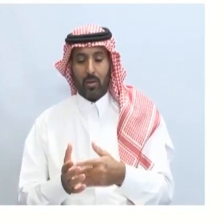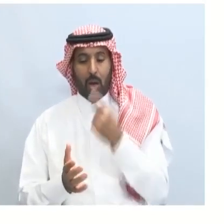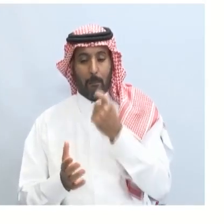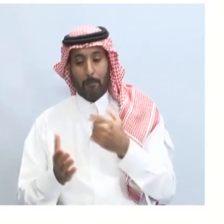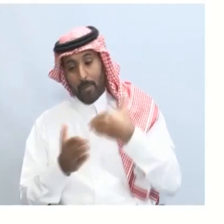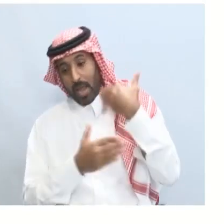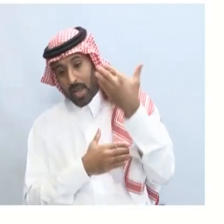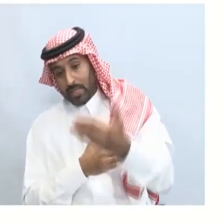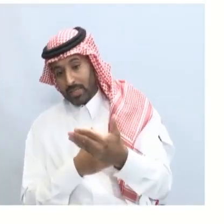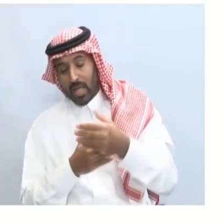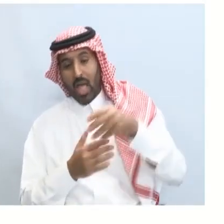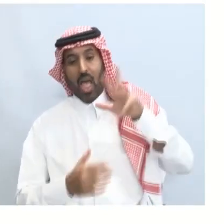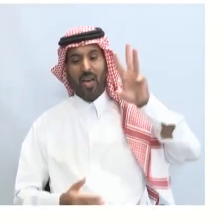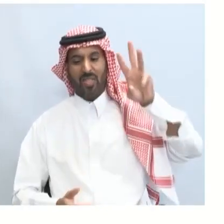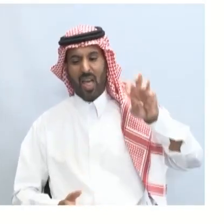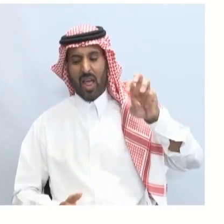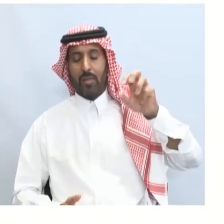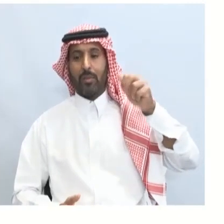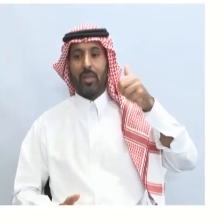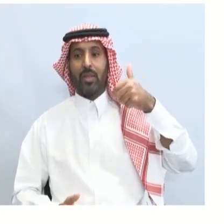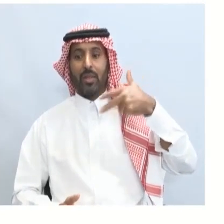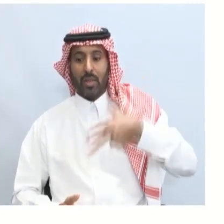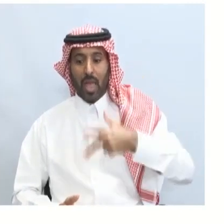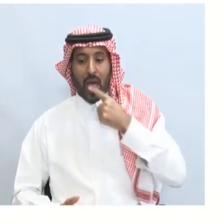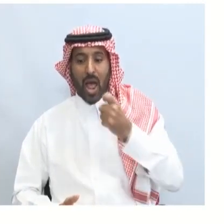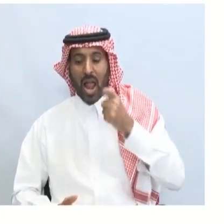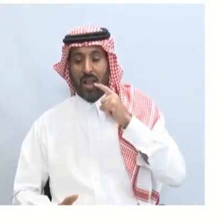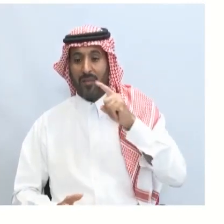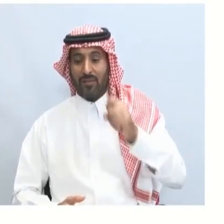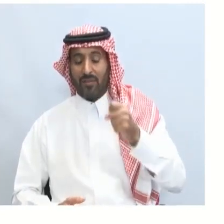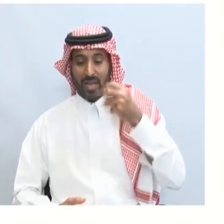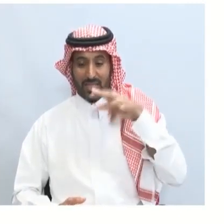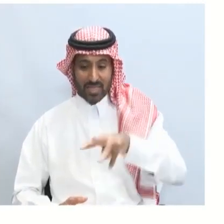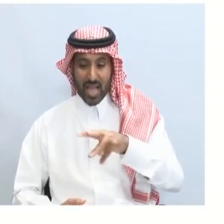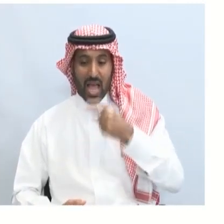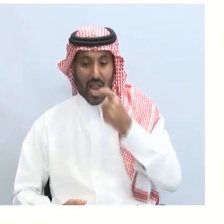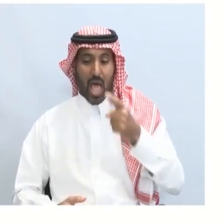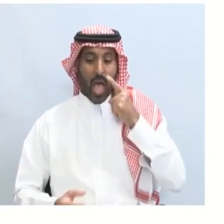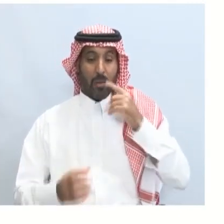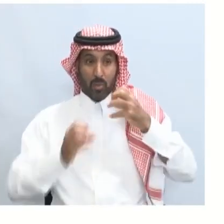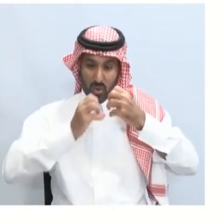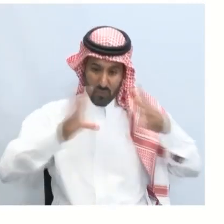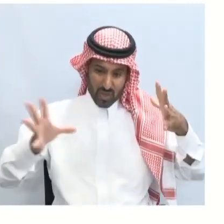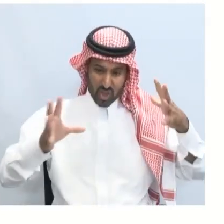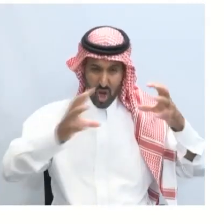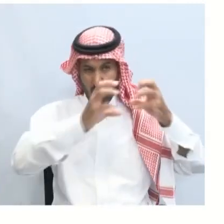وبعد 380 ال سنه من الانفجار